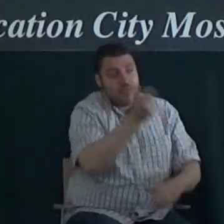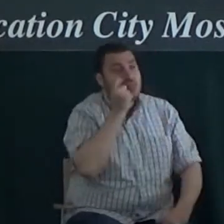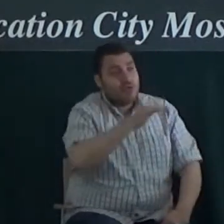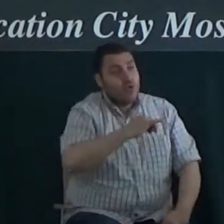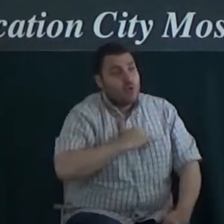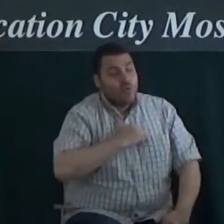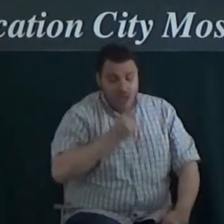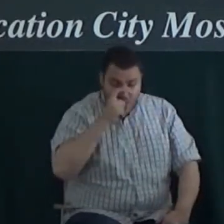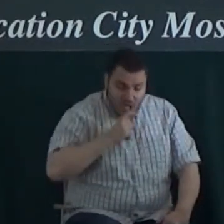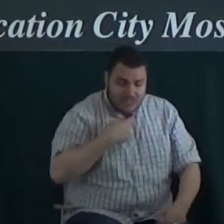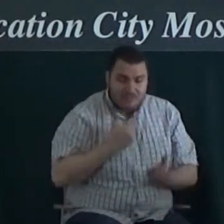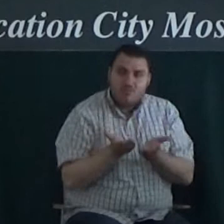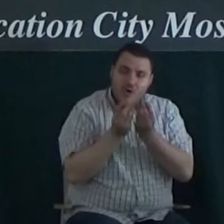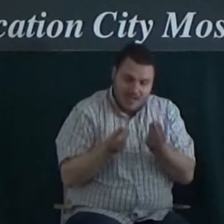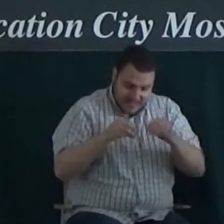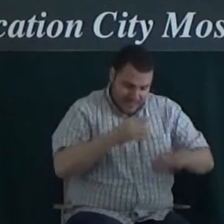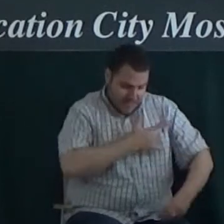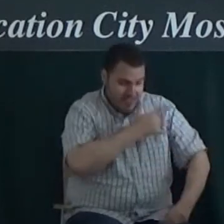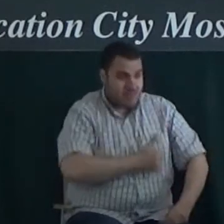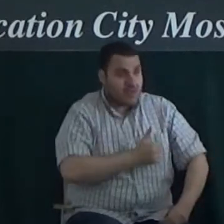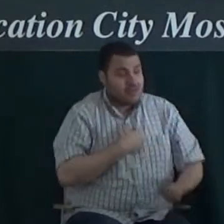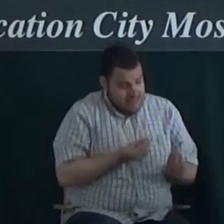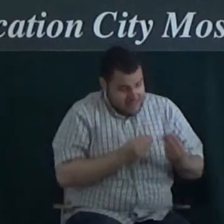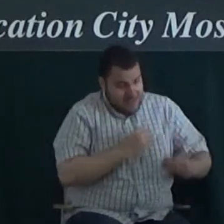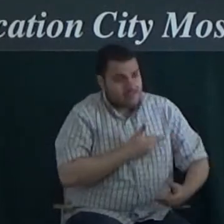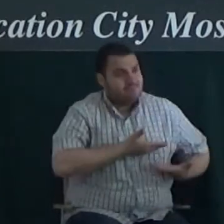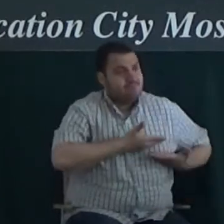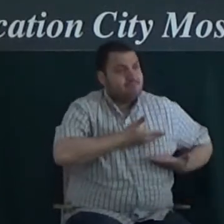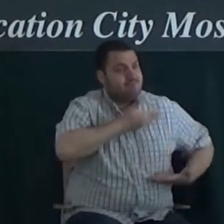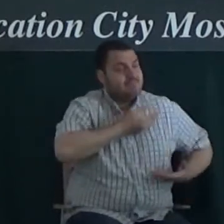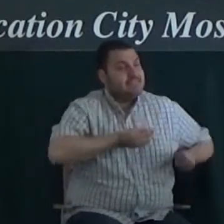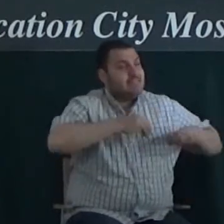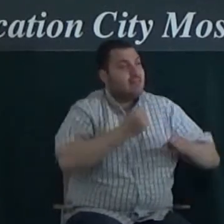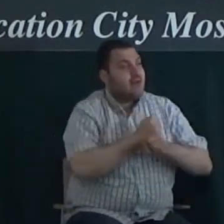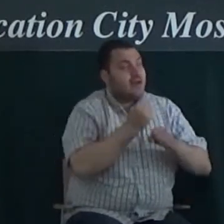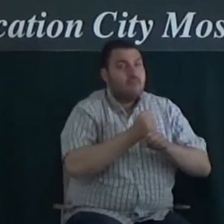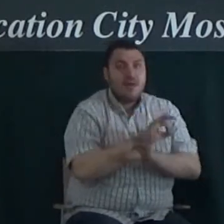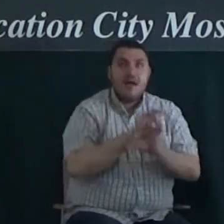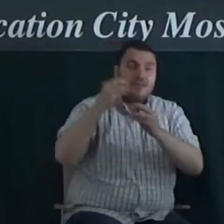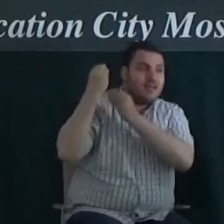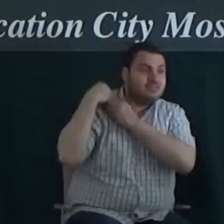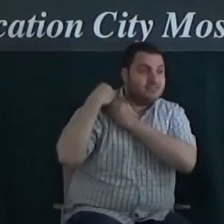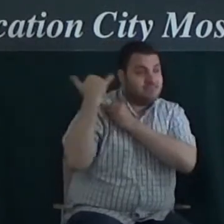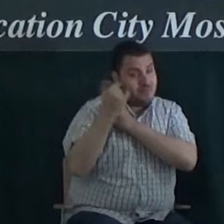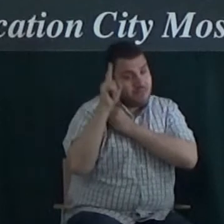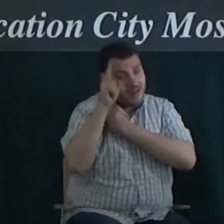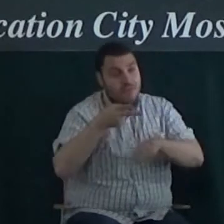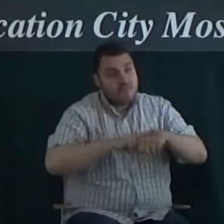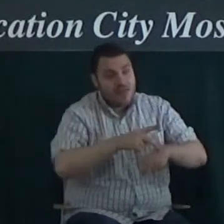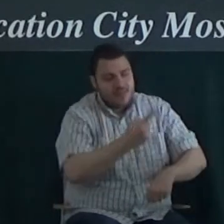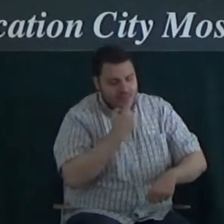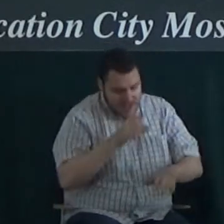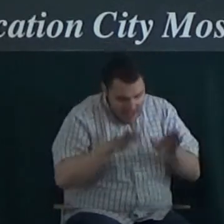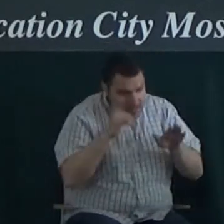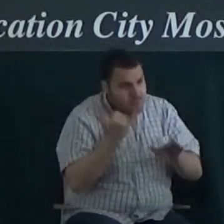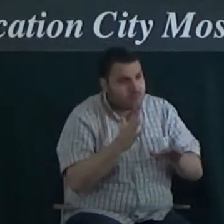يزداد بها إيمانكم، وتكمل بها عبادتكم، وتتم بها نعمة ربكم. ومن هذه العبادات عباد الله